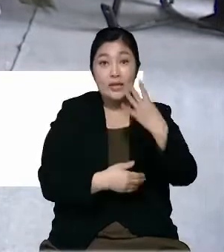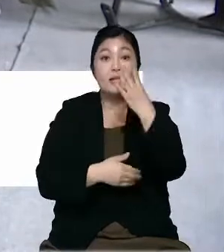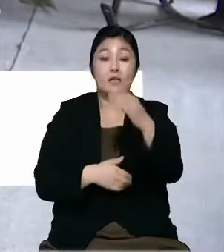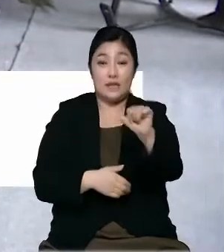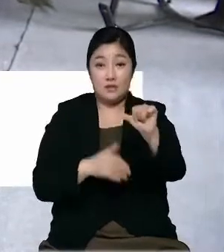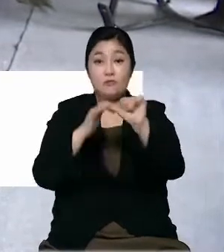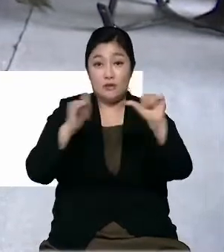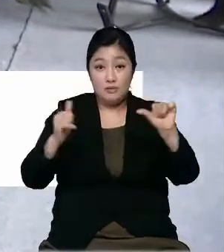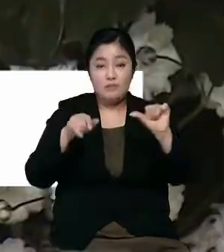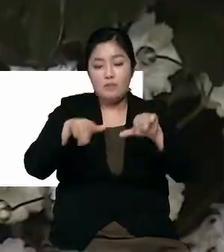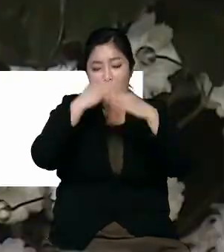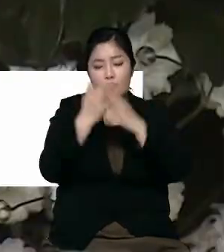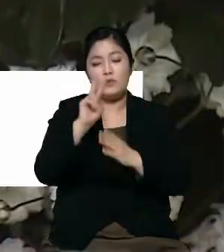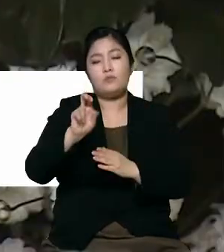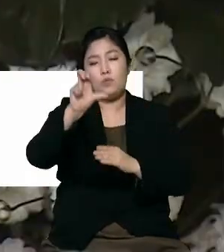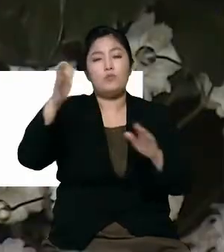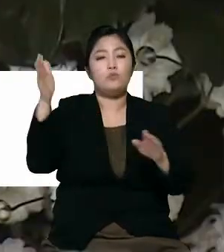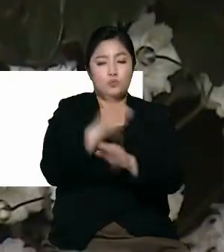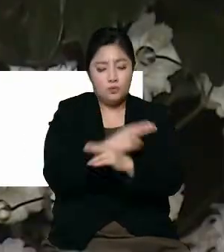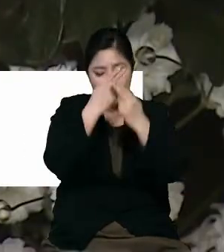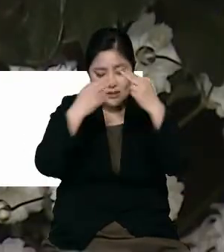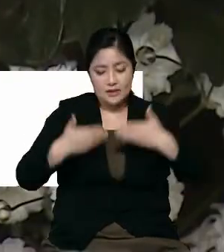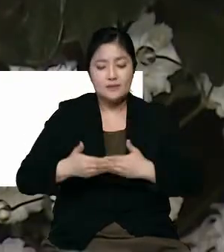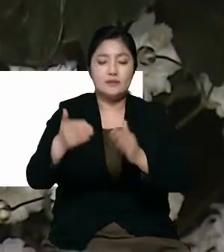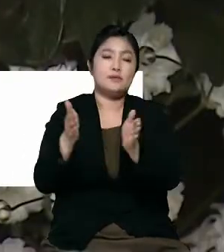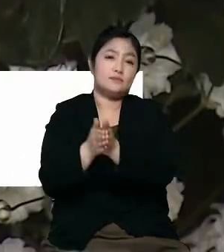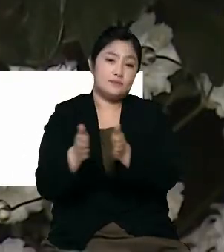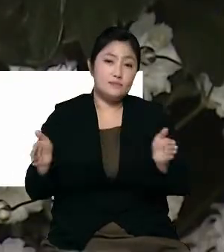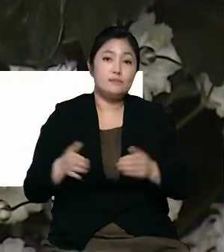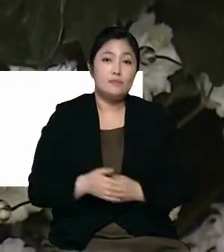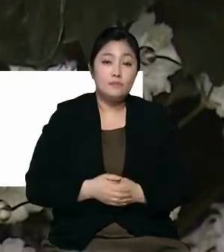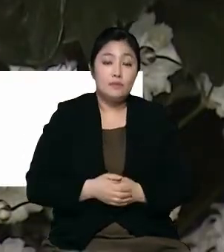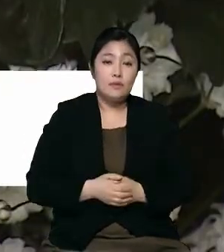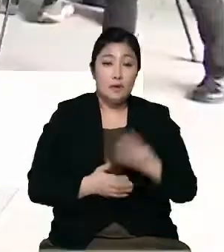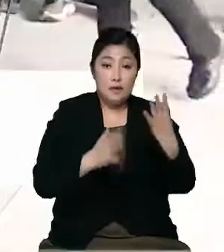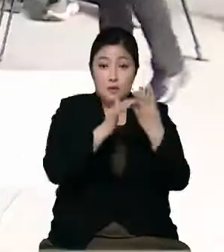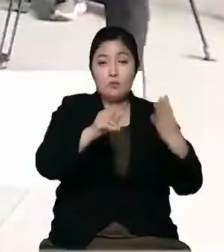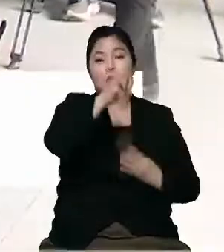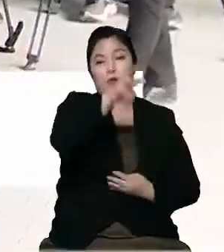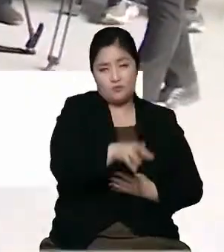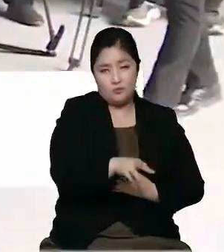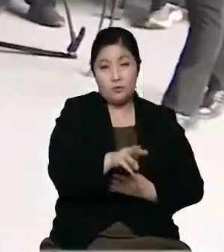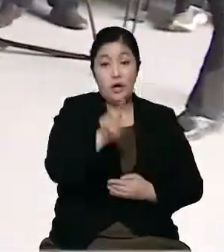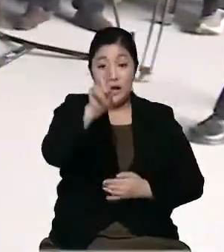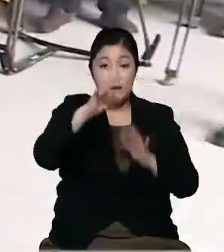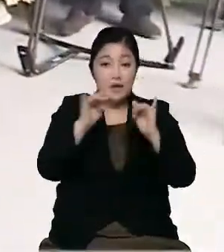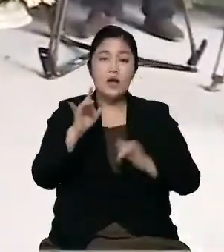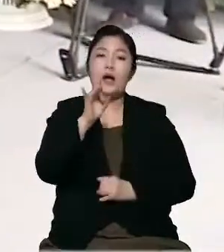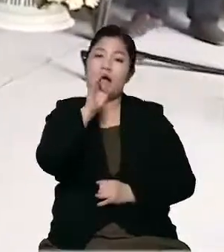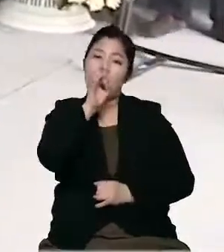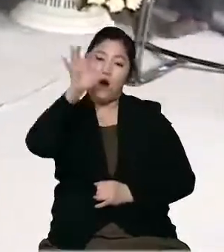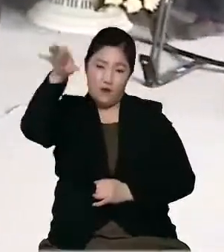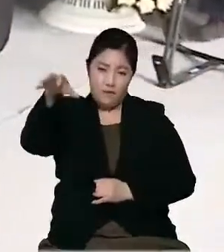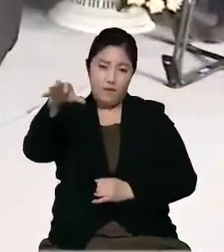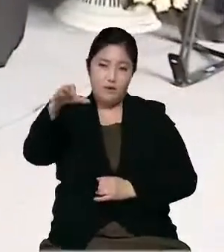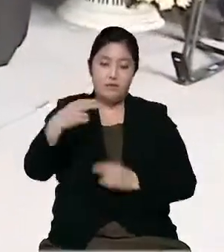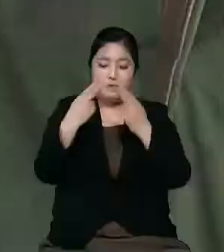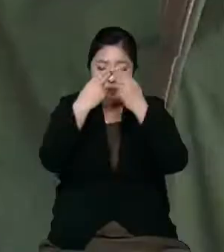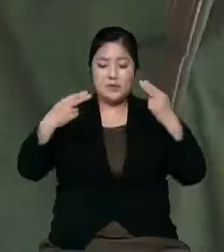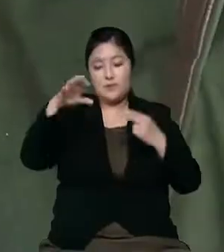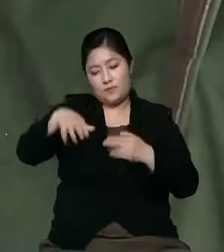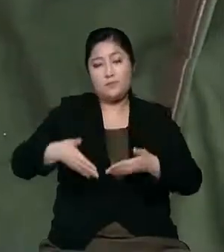5명의 장례가 오는 25일부터 시작됩니다. 4명은 광주에, 나머지 1명은 강릉에